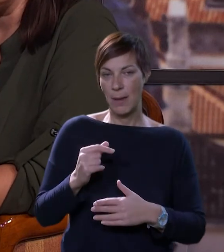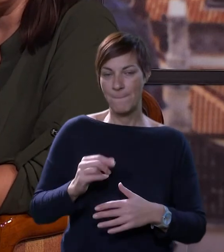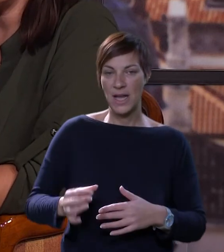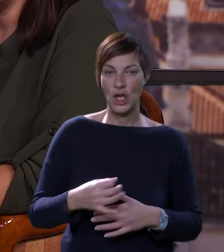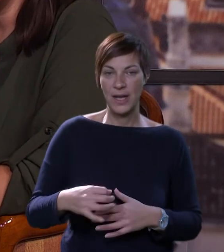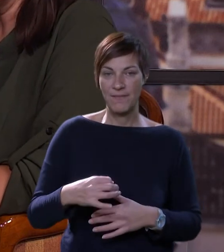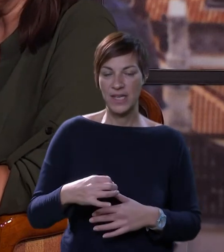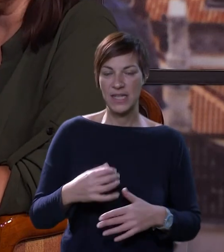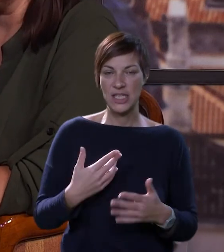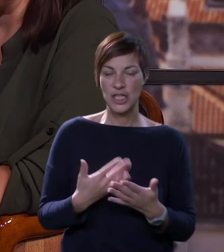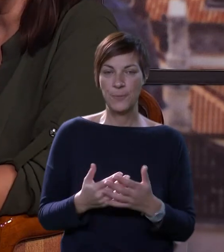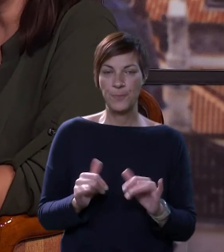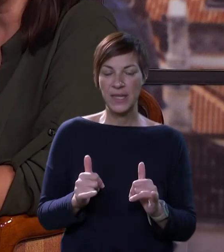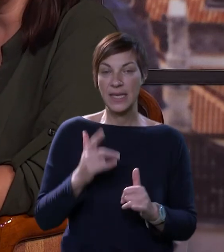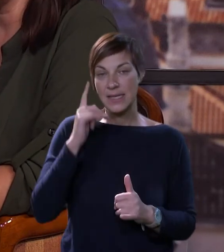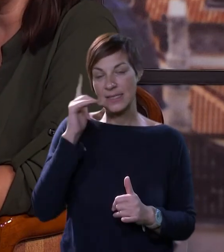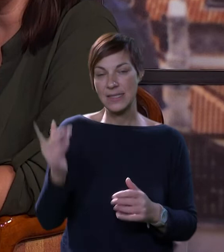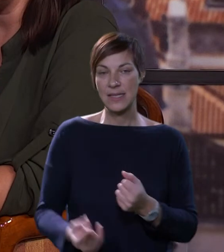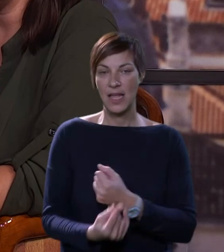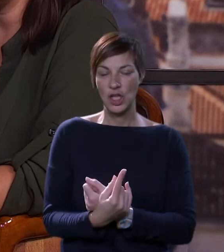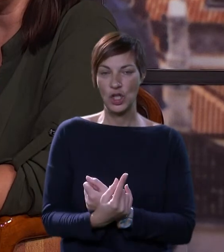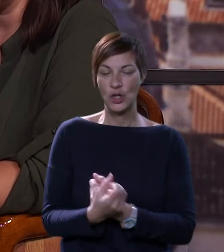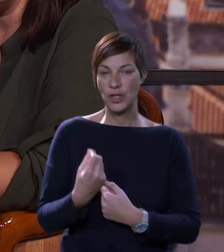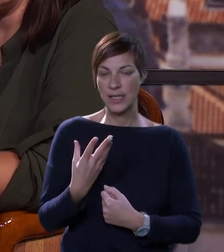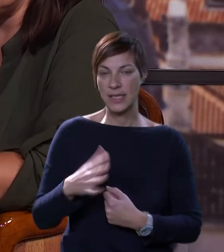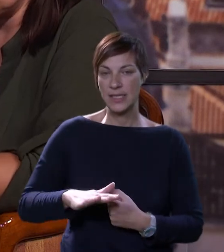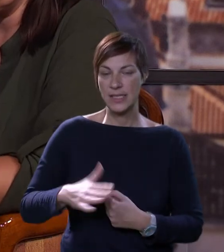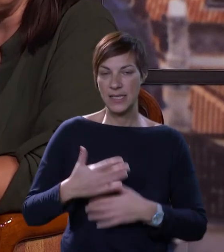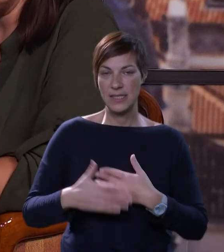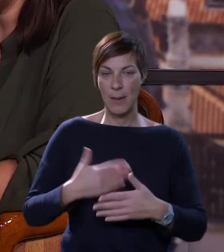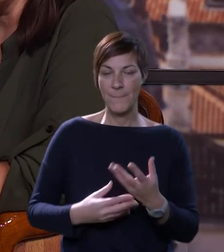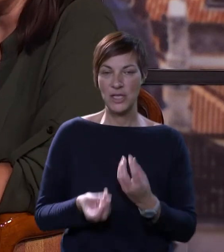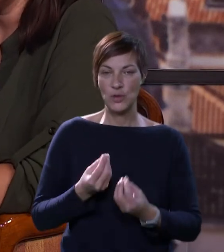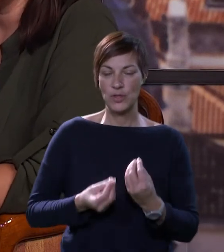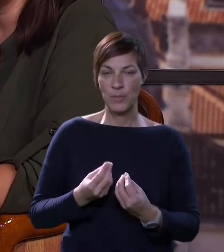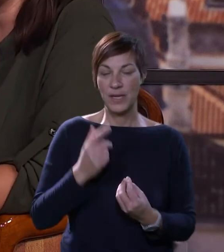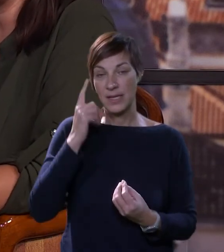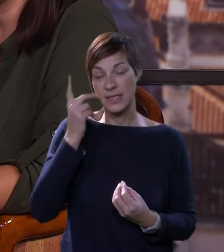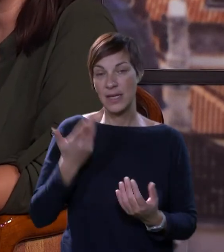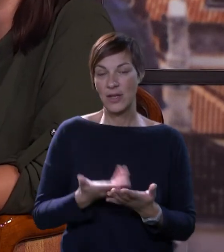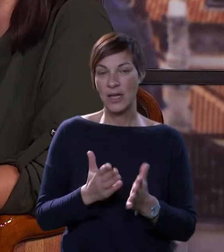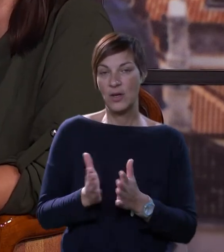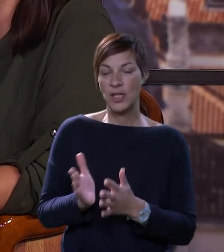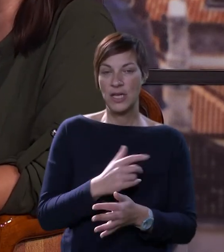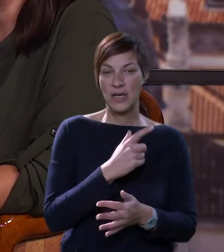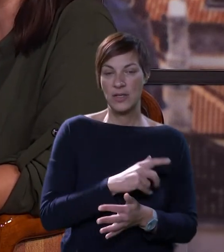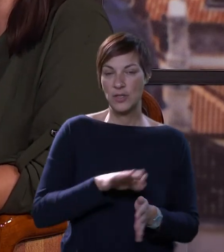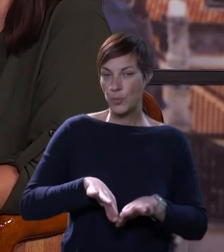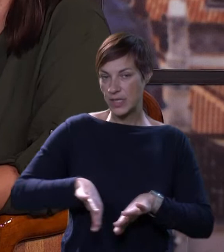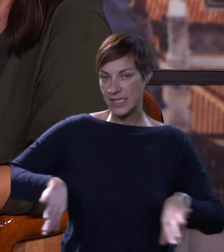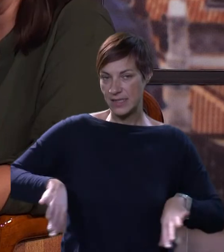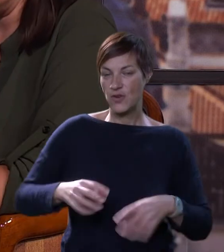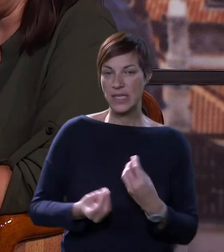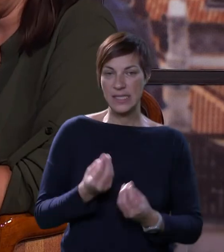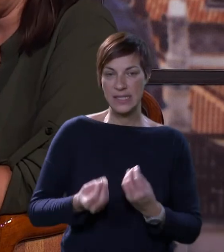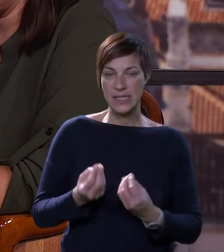na ovu vrtićku dob. Je li se zna dogoditi da, recimo, kad se djeca međusobno igraju, znaju neku određenu osobu izdvojiti